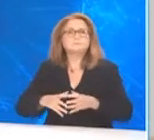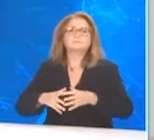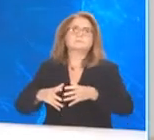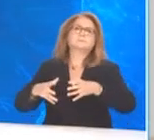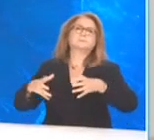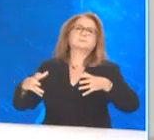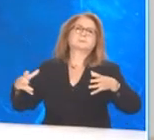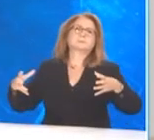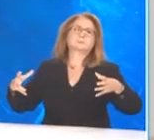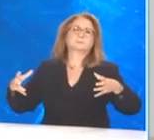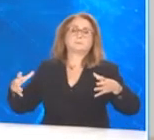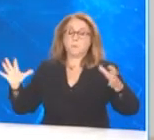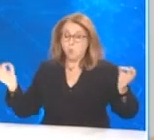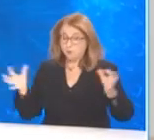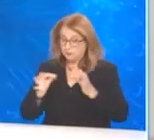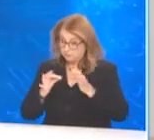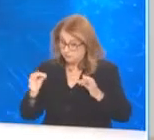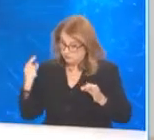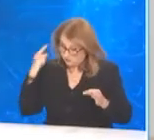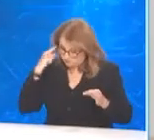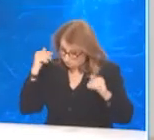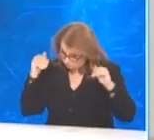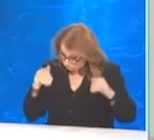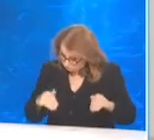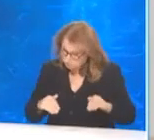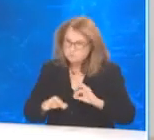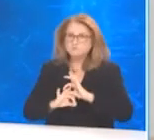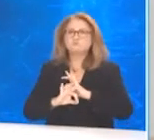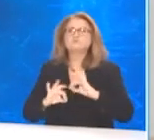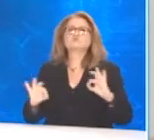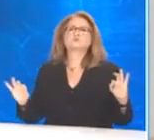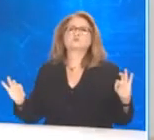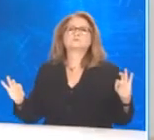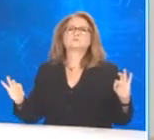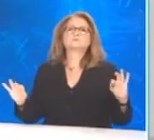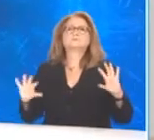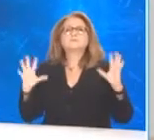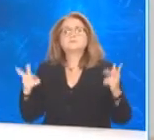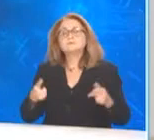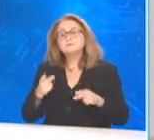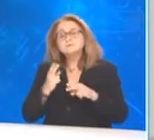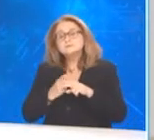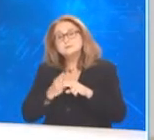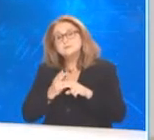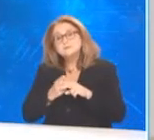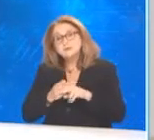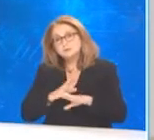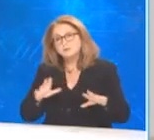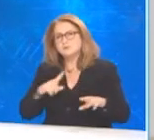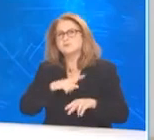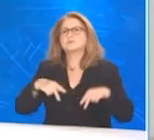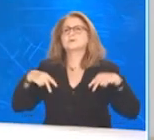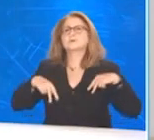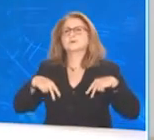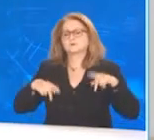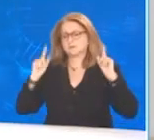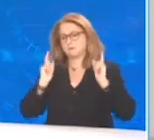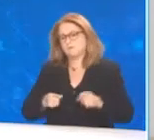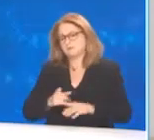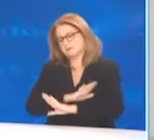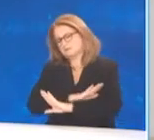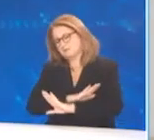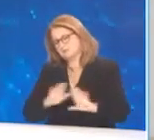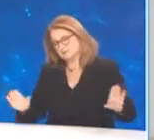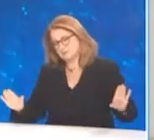τάση. Το ζήτημα λοιπόν είναι και θέμα αποφάσεων του κράτους, το κράτος τις πήρε τις αποφάσεις που χρειάζεται, και